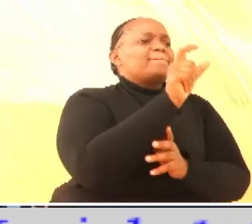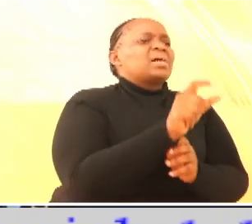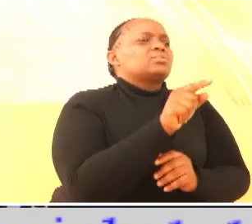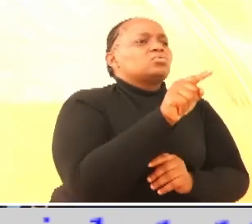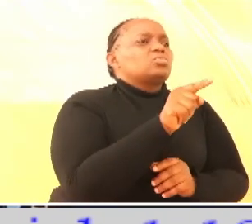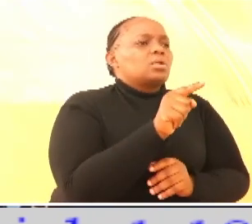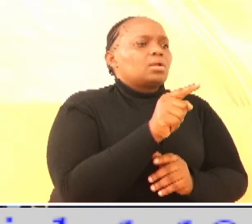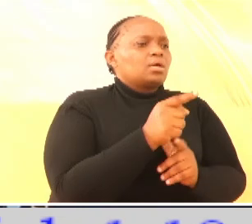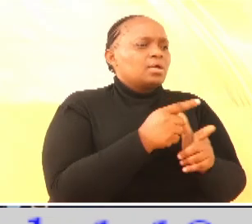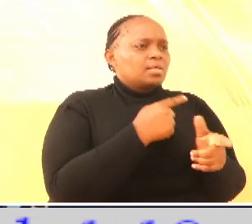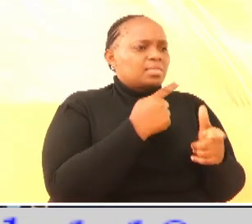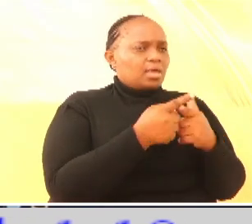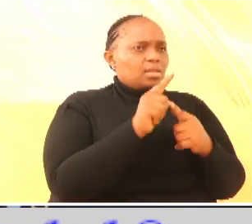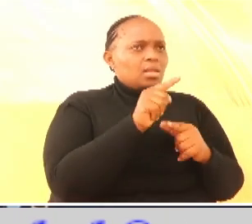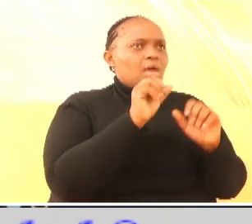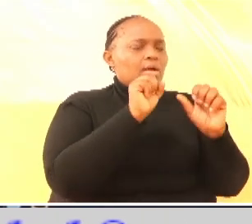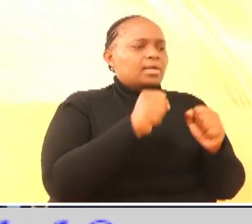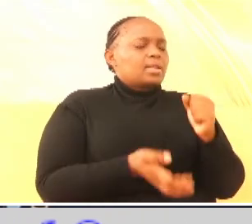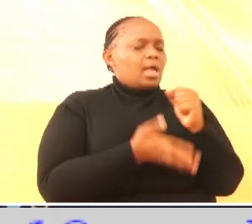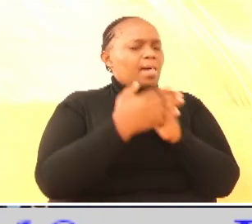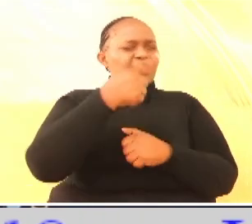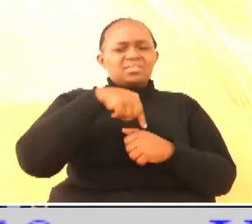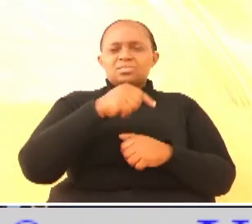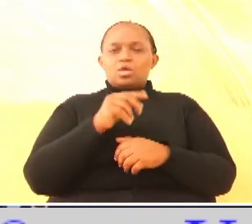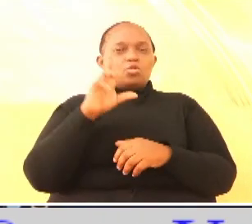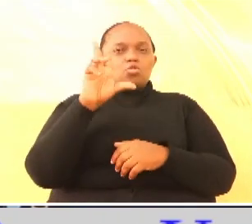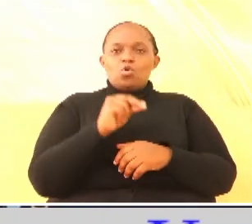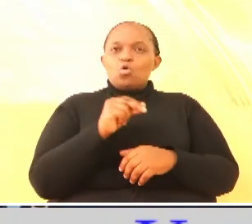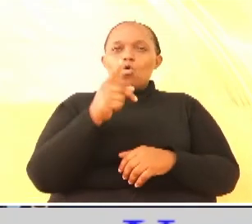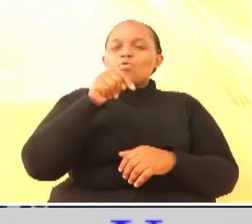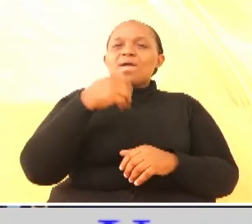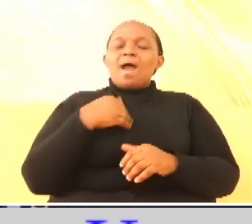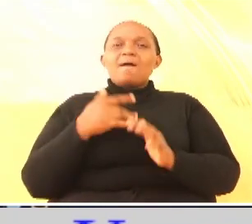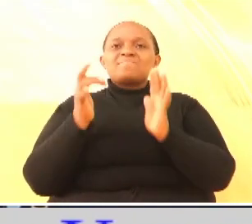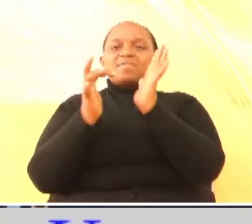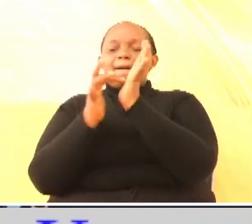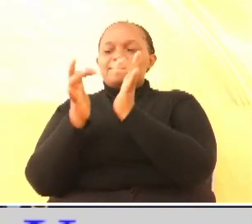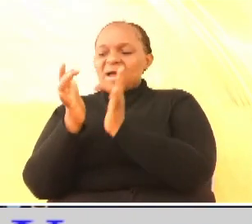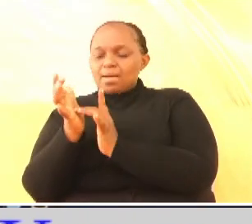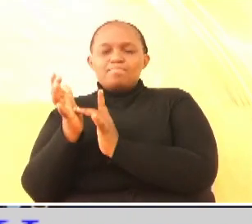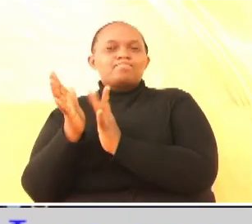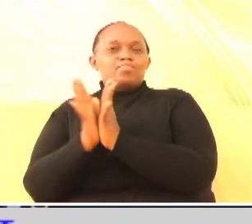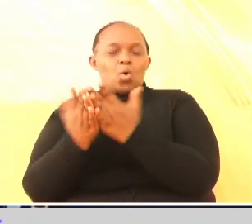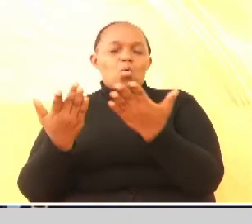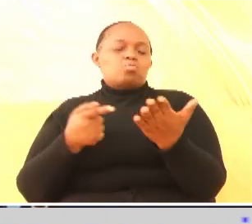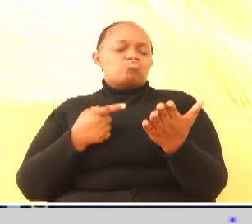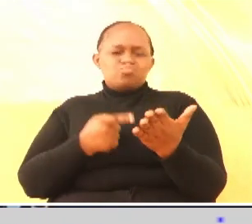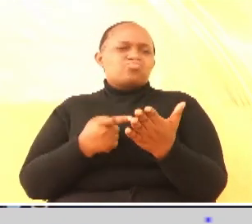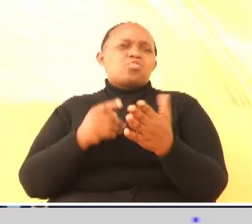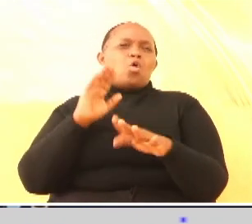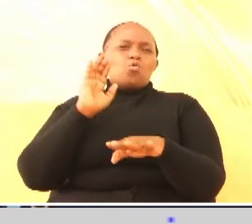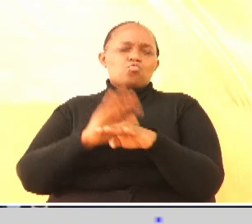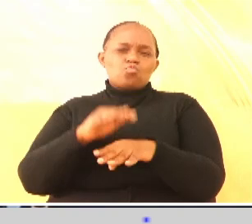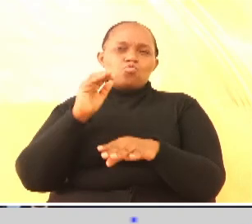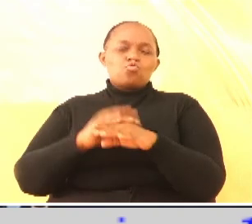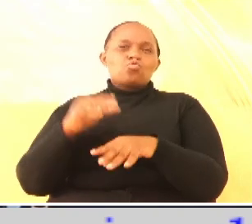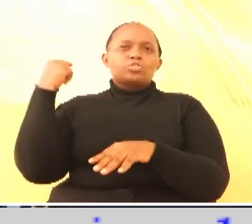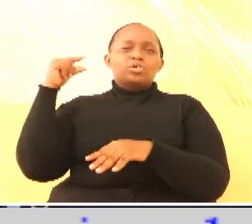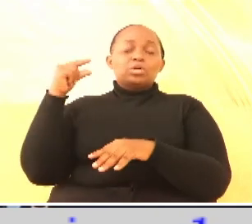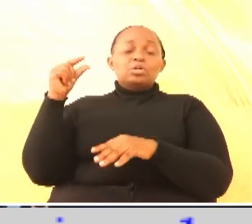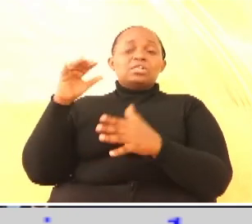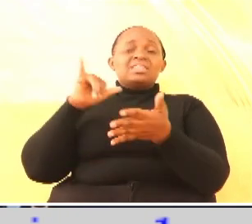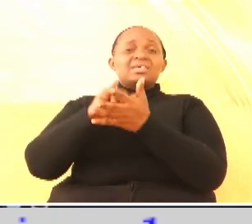kukiharibika watutengenezee huko juu. Tukaletewa injili njema. Amen. Na diposa tuambiwa